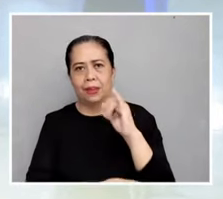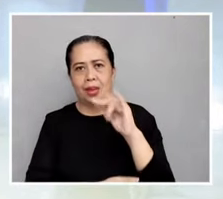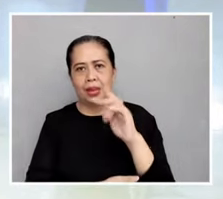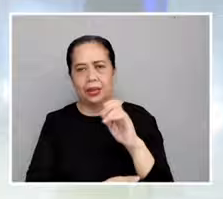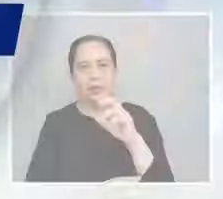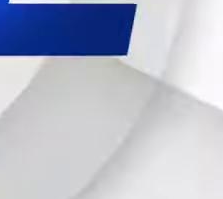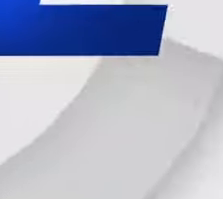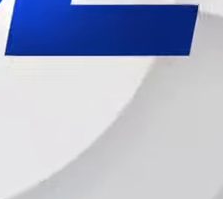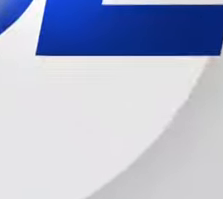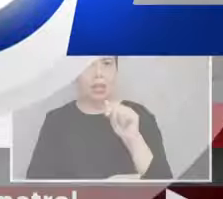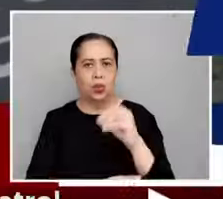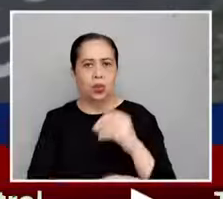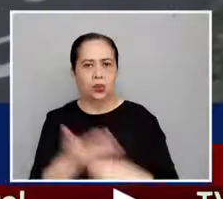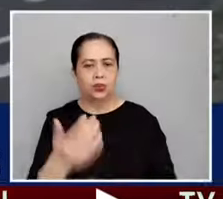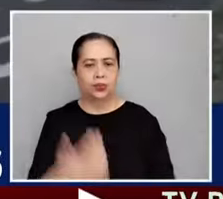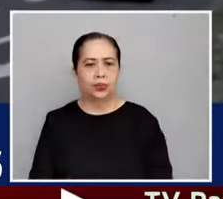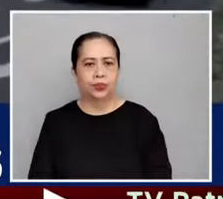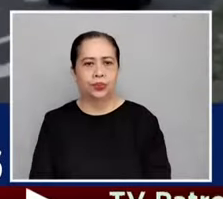Navalio.